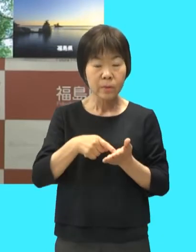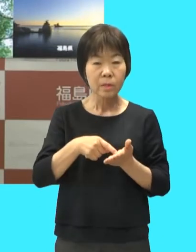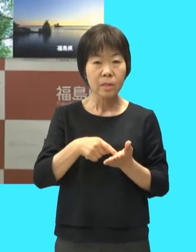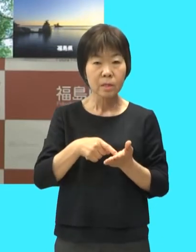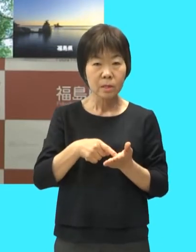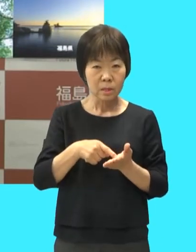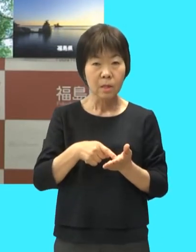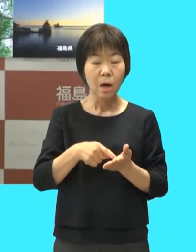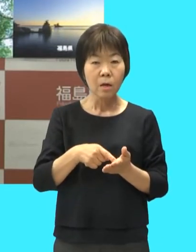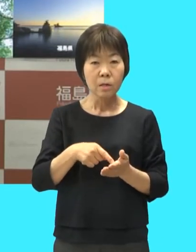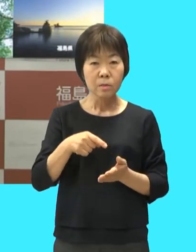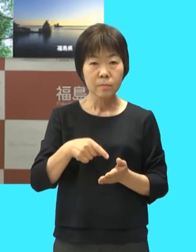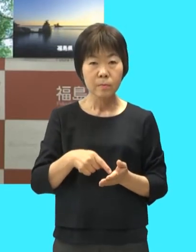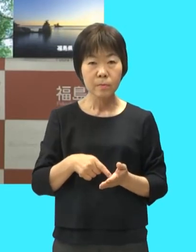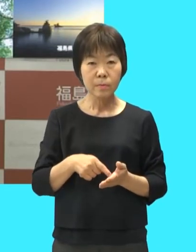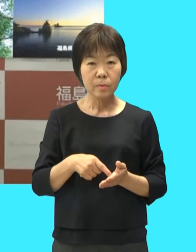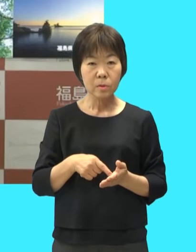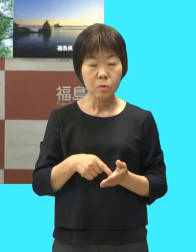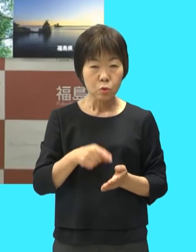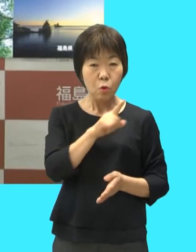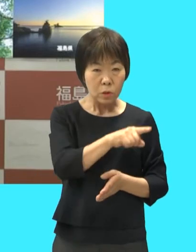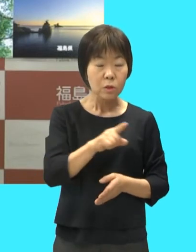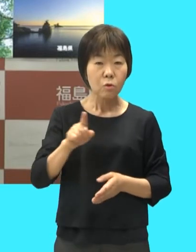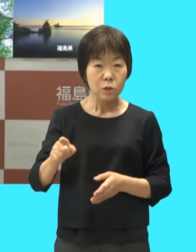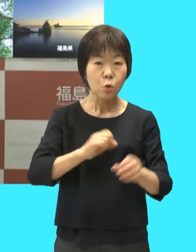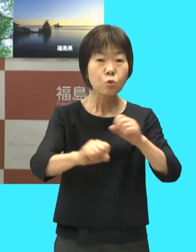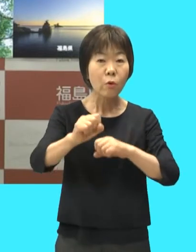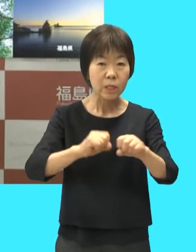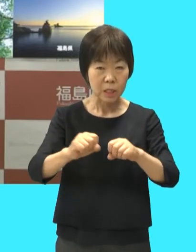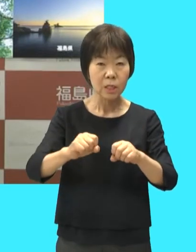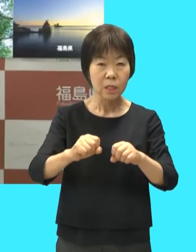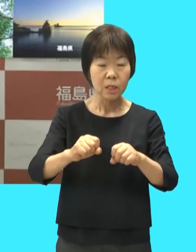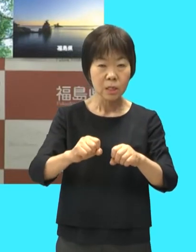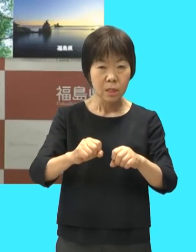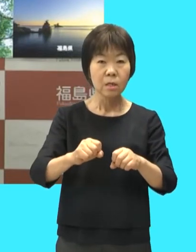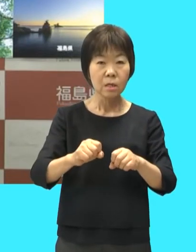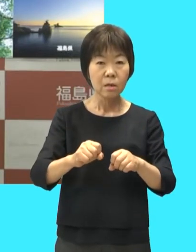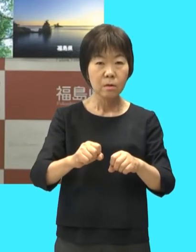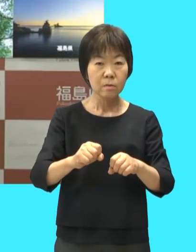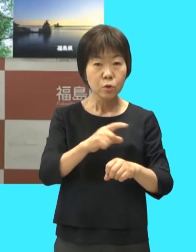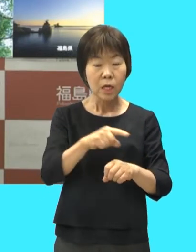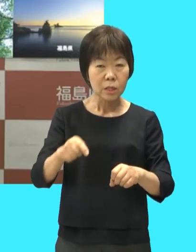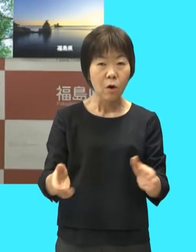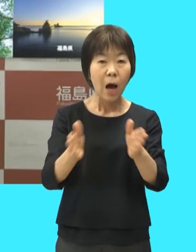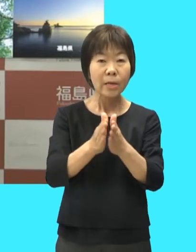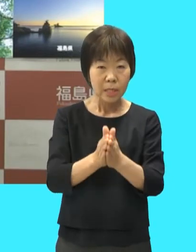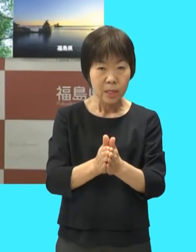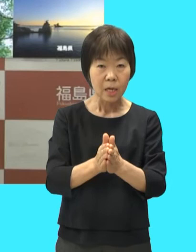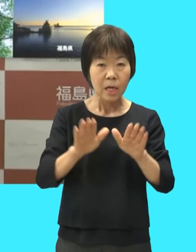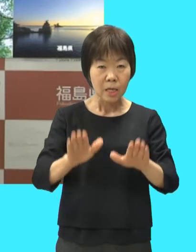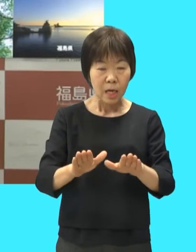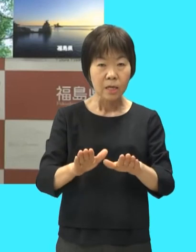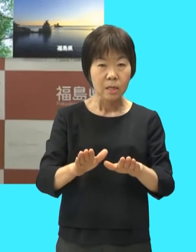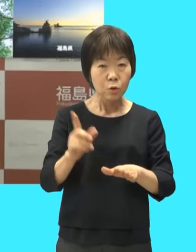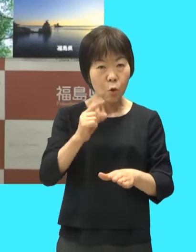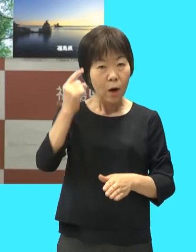が、そうしたその国民民主党の動き、それからその双葉地方町村会の動き含めて、現時点で知事とし